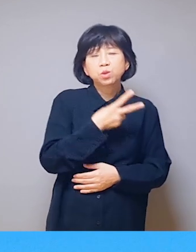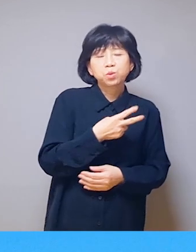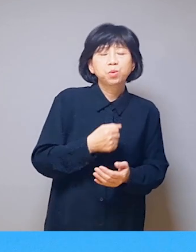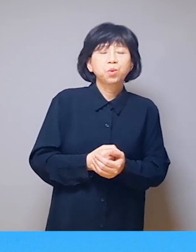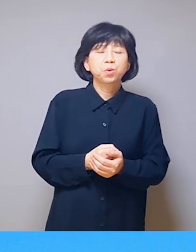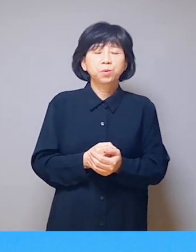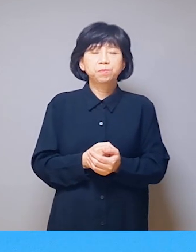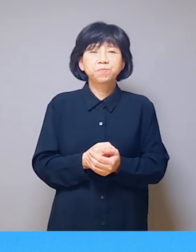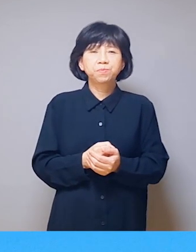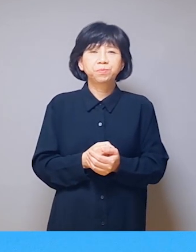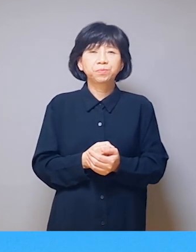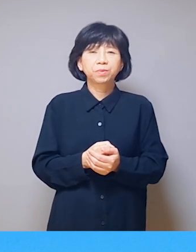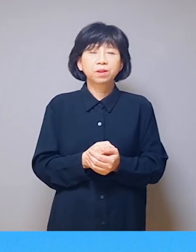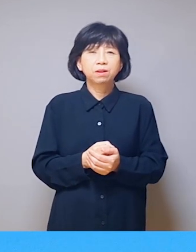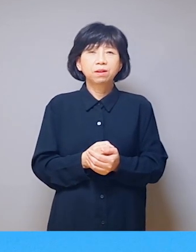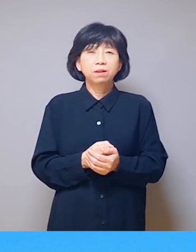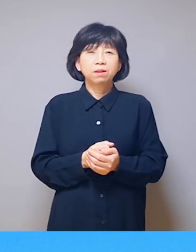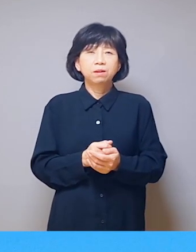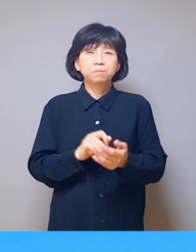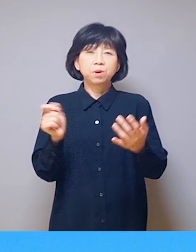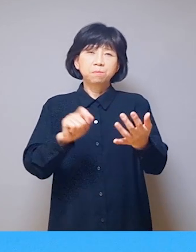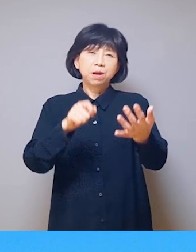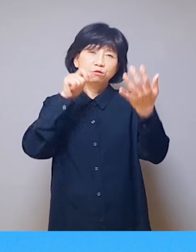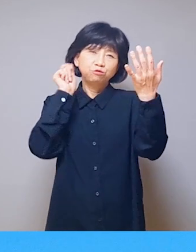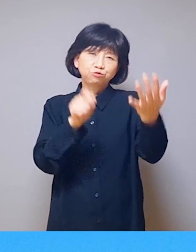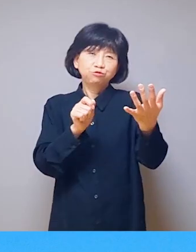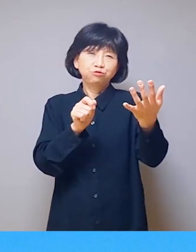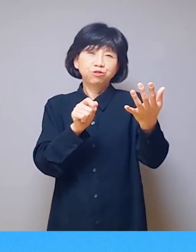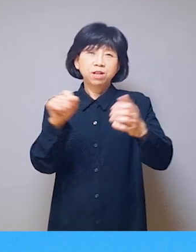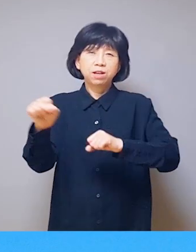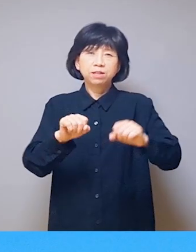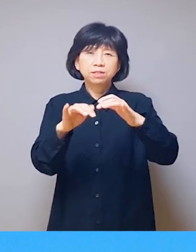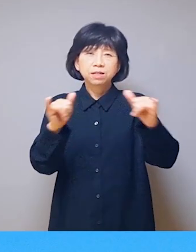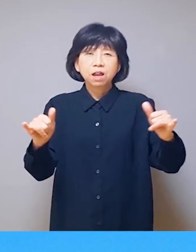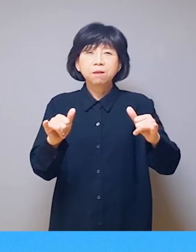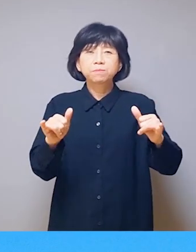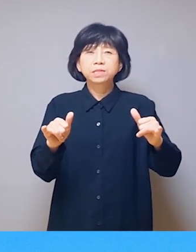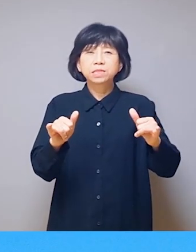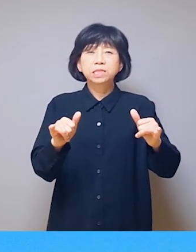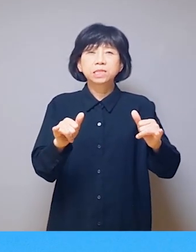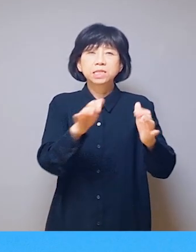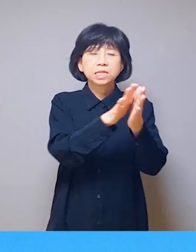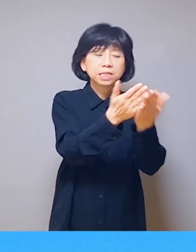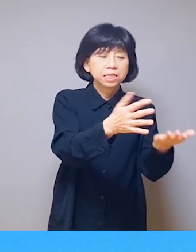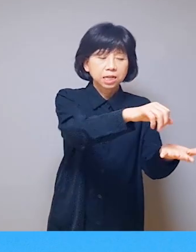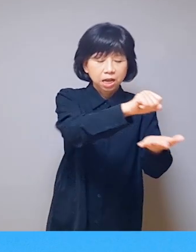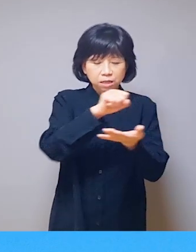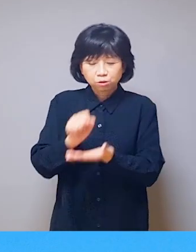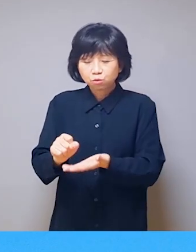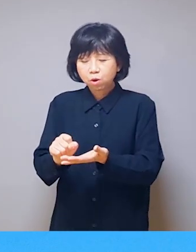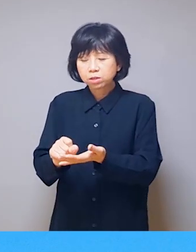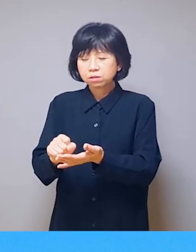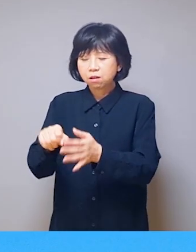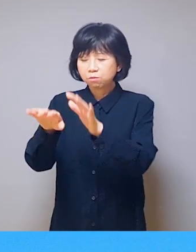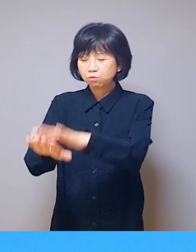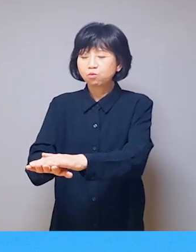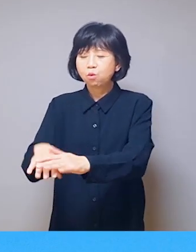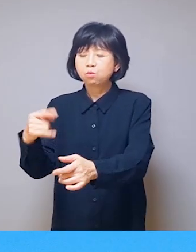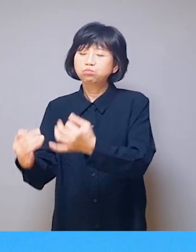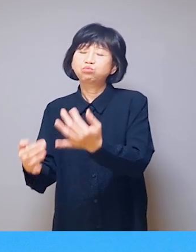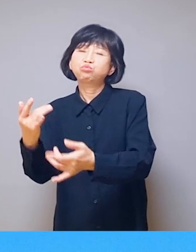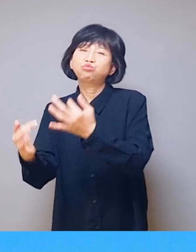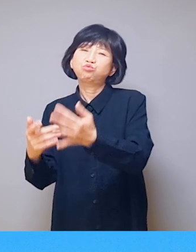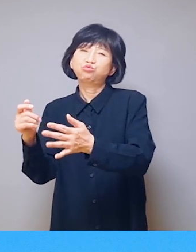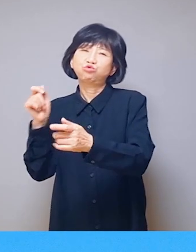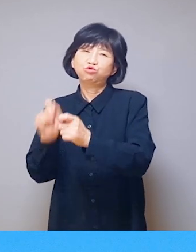그 책을 모아가지고 와서 모든 사람 앞에 어떻게 했다고요? 불사르니. 이거 하나님이 하시는 일이죠. 바울은 자신의 사명을